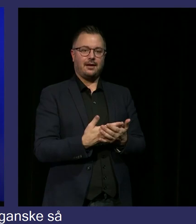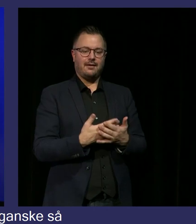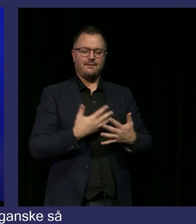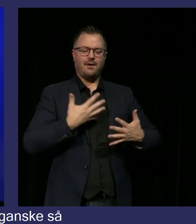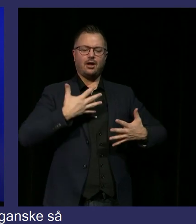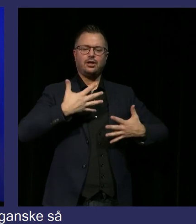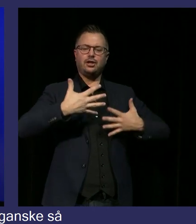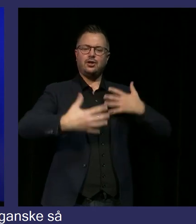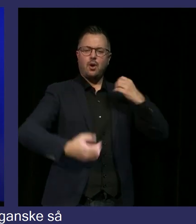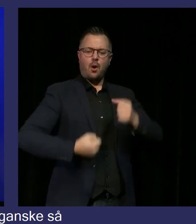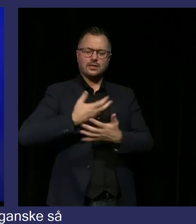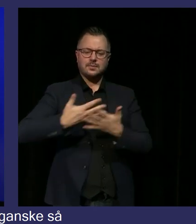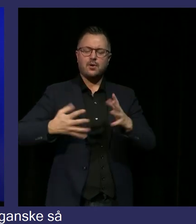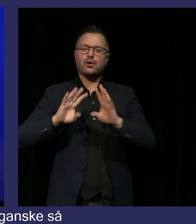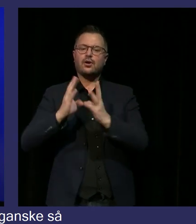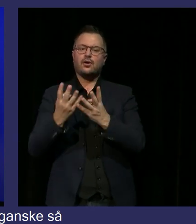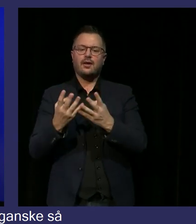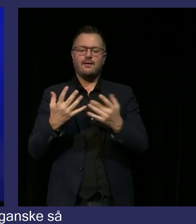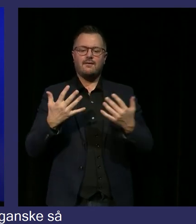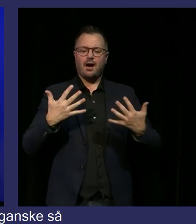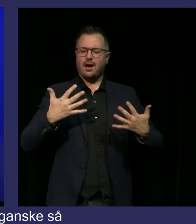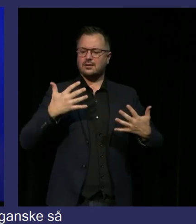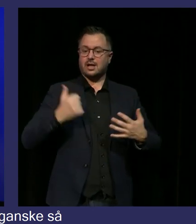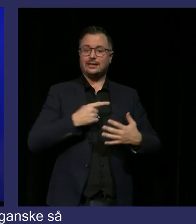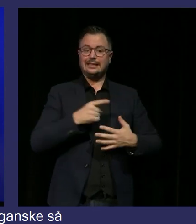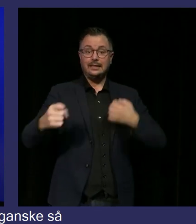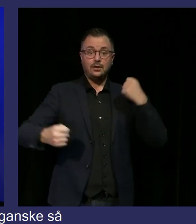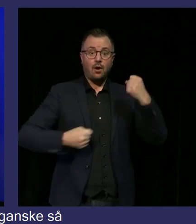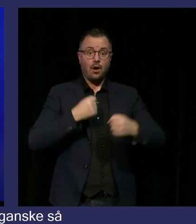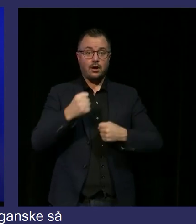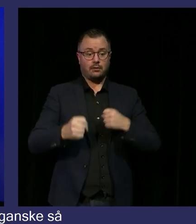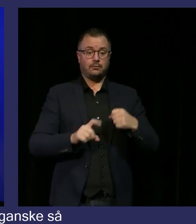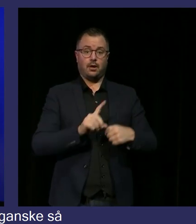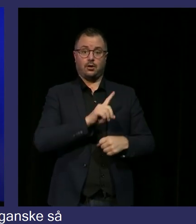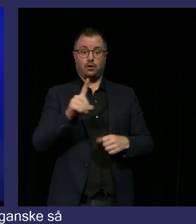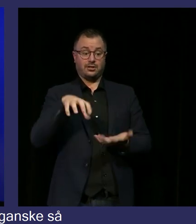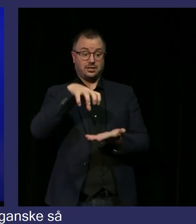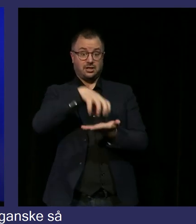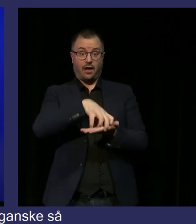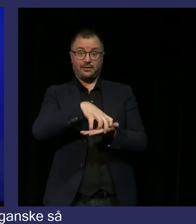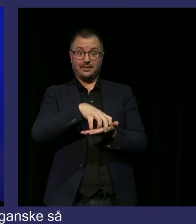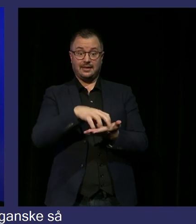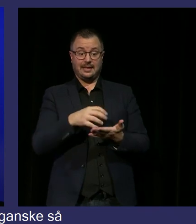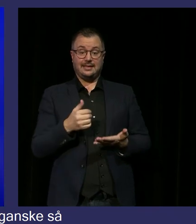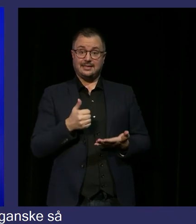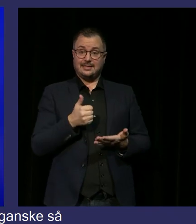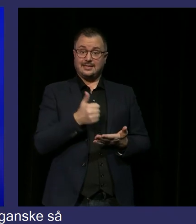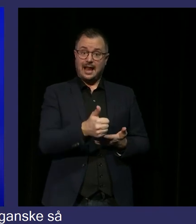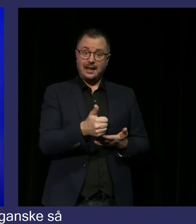nemlig språkrådet? Hva skal de gjøre når staten selv ganske så